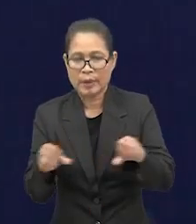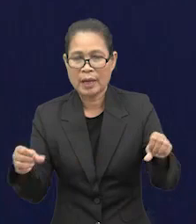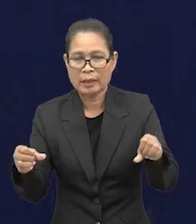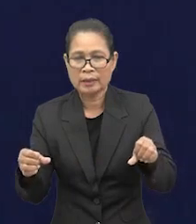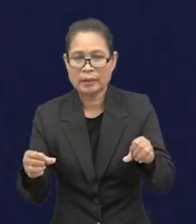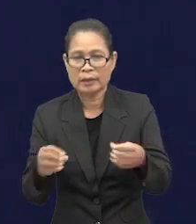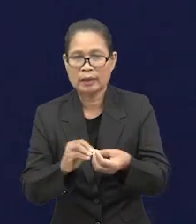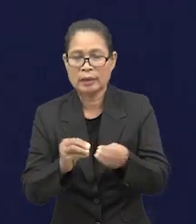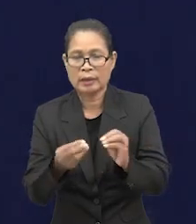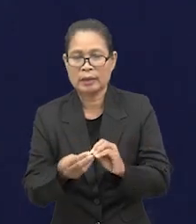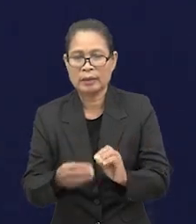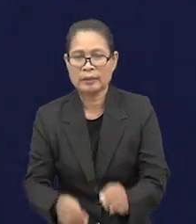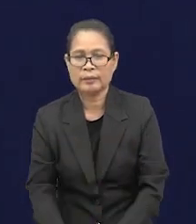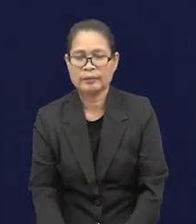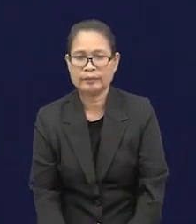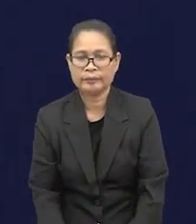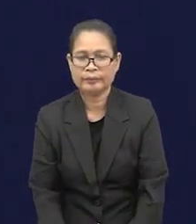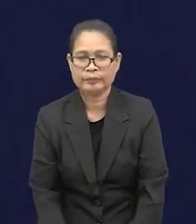bà lấy